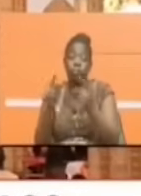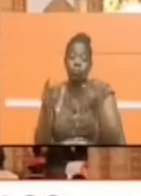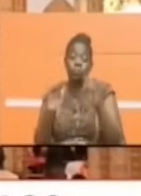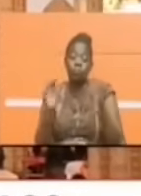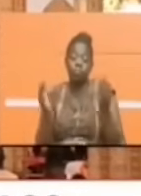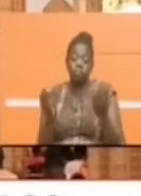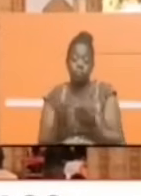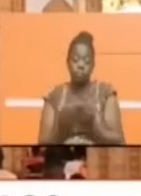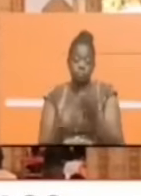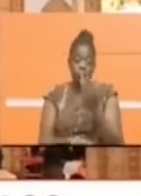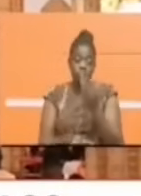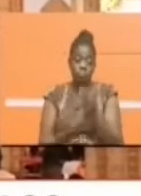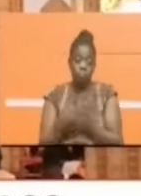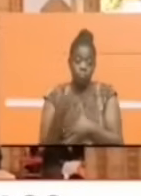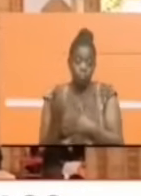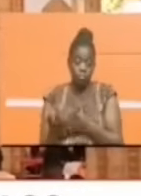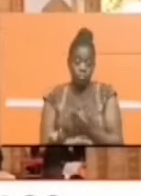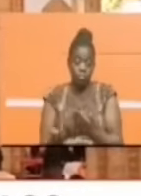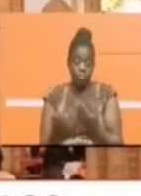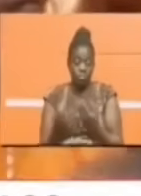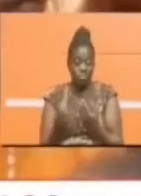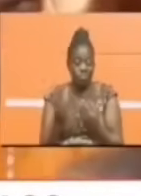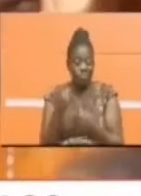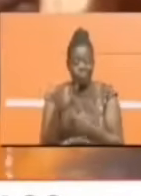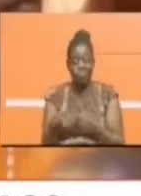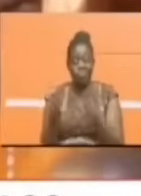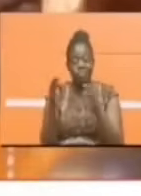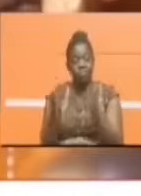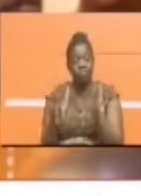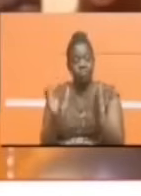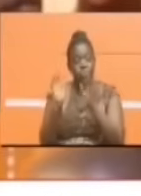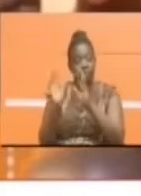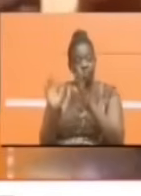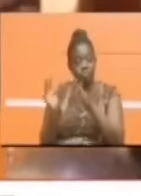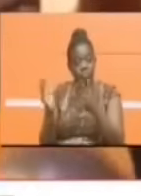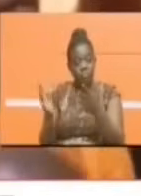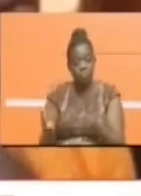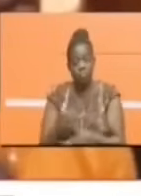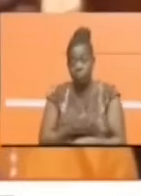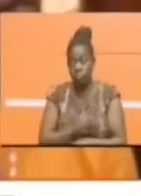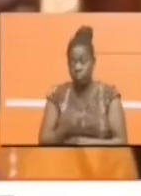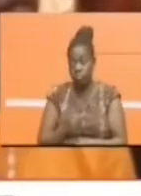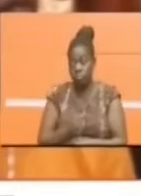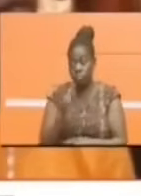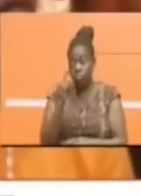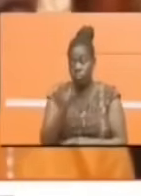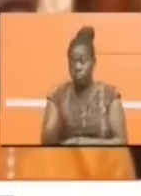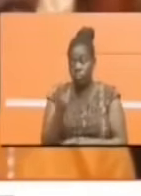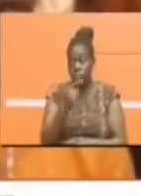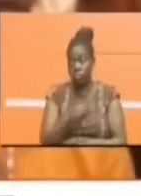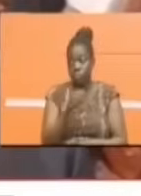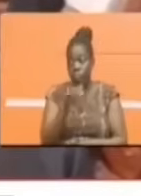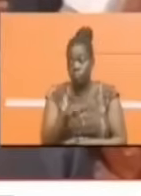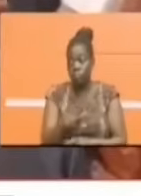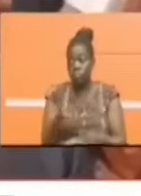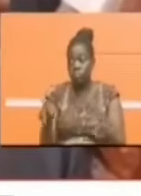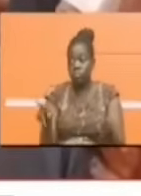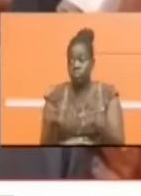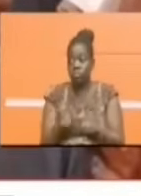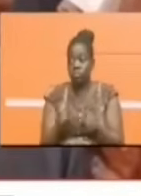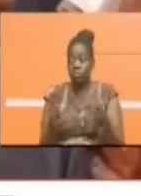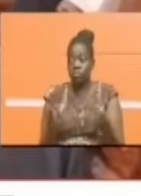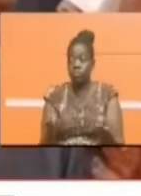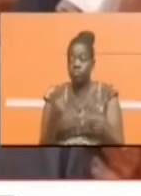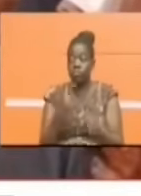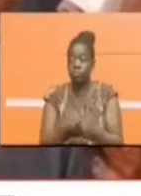ebyensi ekibaviiriddeko okukola ebitasaana. Ayozaayozeza ne bamaama olw'okutuuka ku lunaku lwabwe wadde nga lujjidde